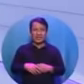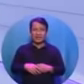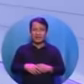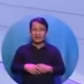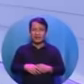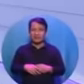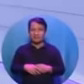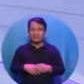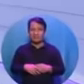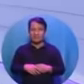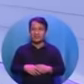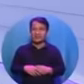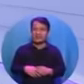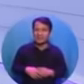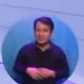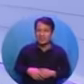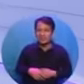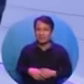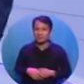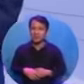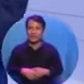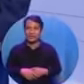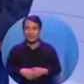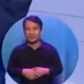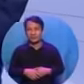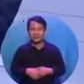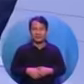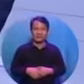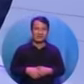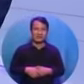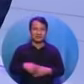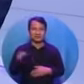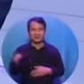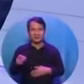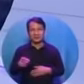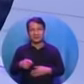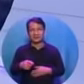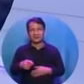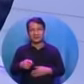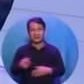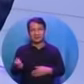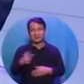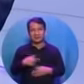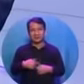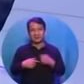talaga marunong kang magluto ng pakbit, sabi mo sa akin ng mga halo.